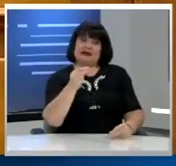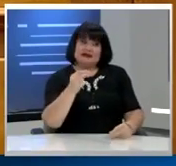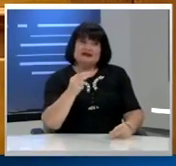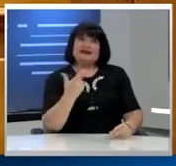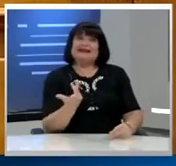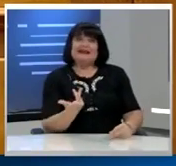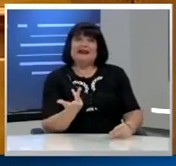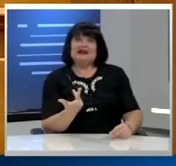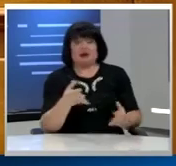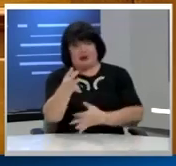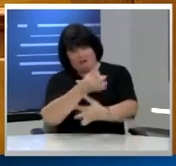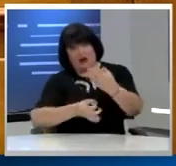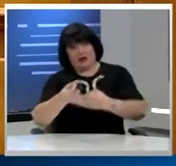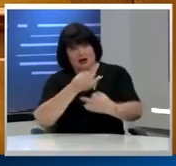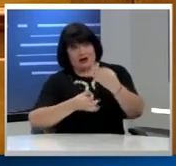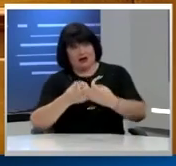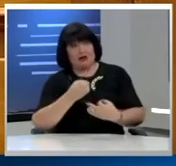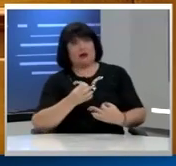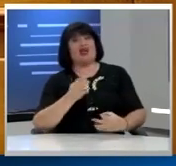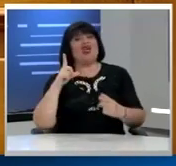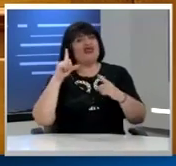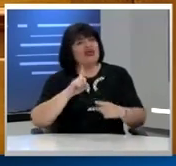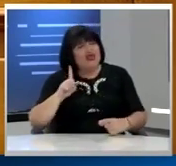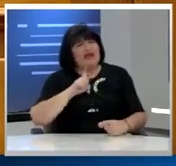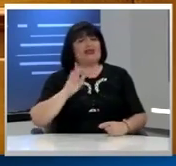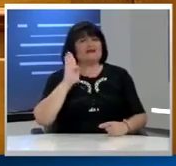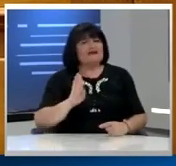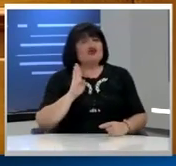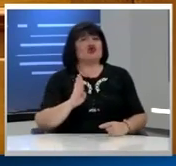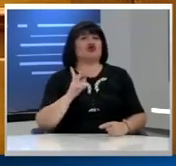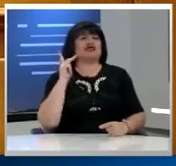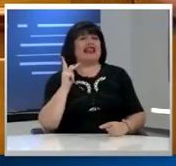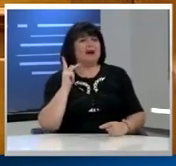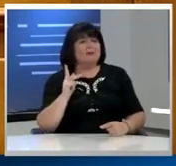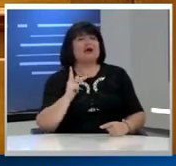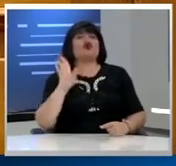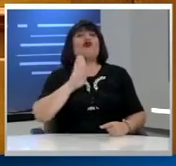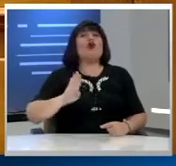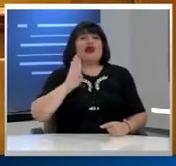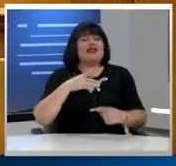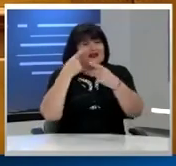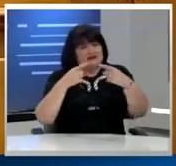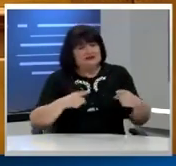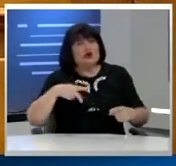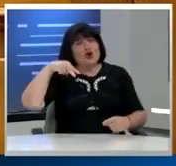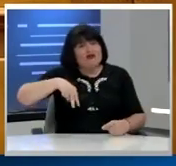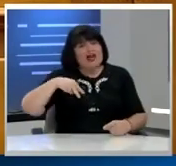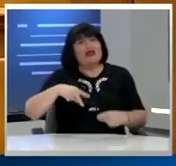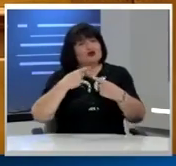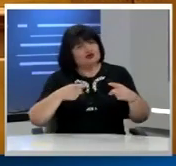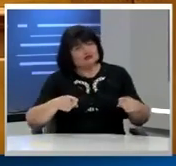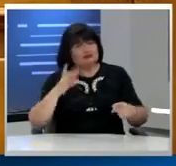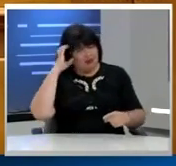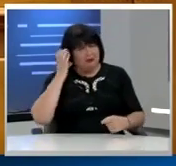είχαν επιχειρηματολογήσει ανάμεσά τους ο κύριος Δένδιας, ο κύριος Βαρβησιώτης, η ίδια κυρία Κεραμέως, ο κύριος Βορύδης, αλλά και ο κύριος Λοβέρδος. Θα το